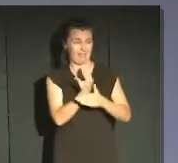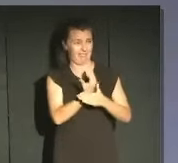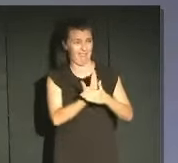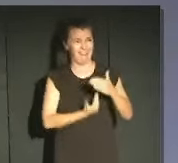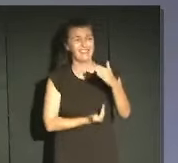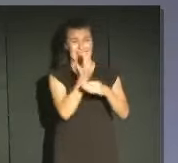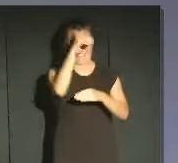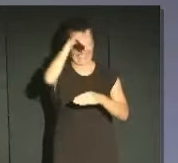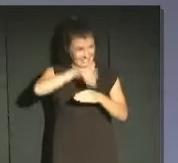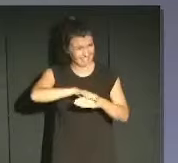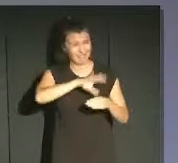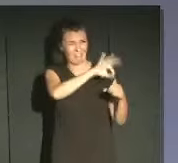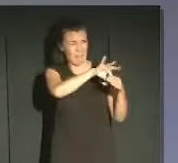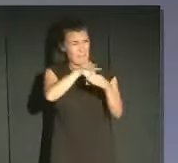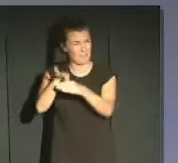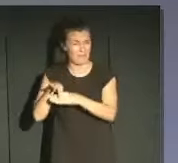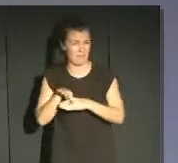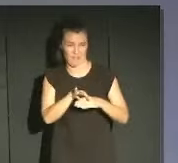ce